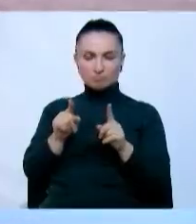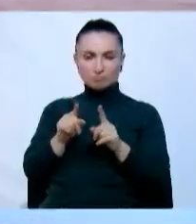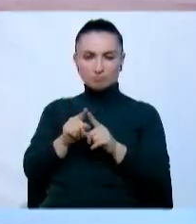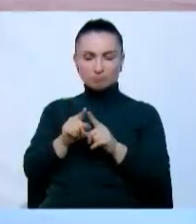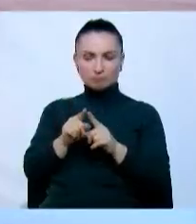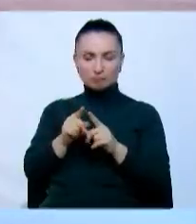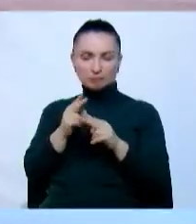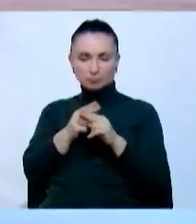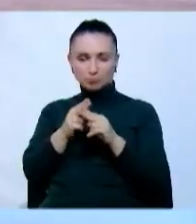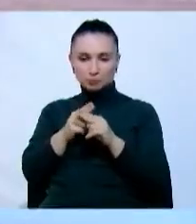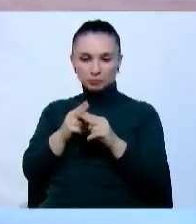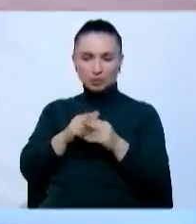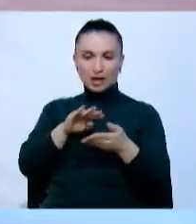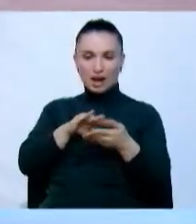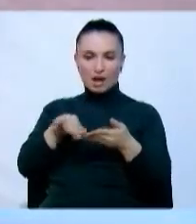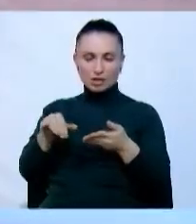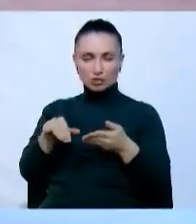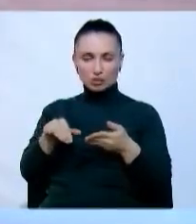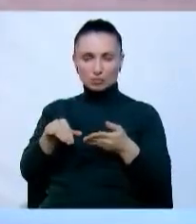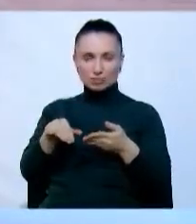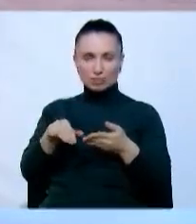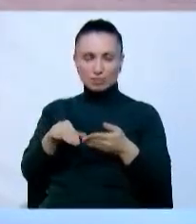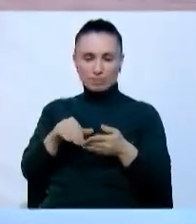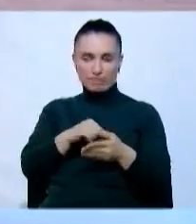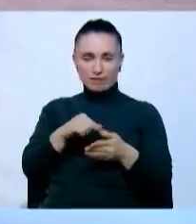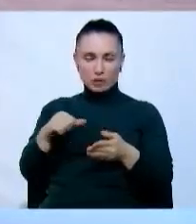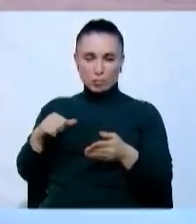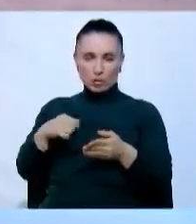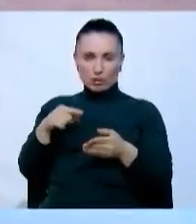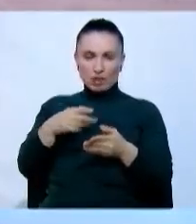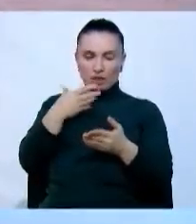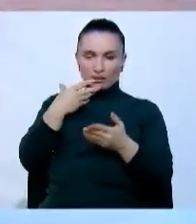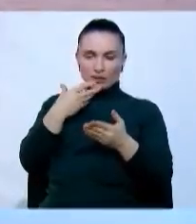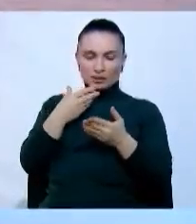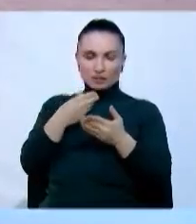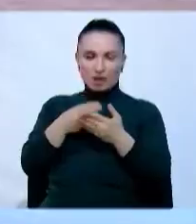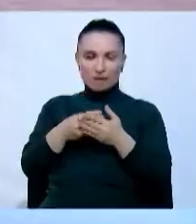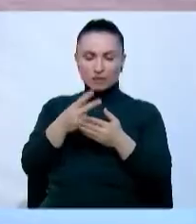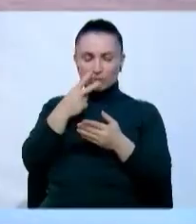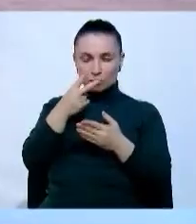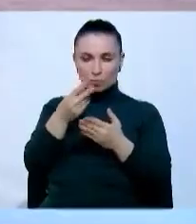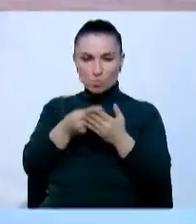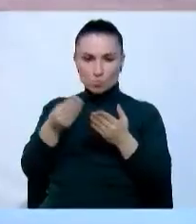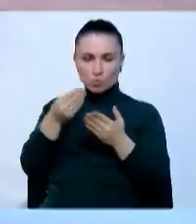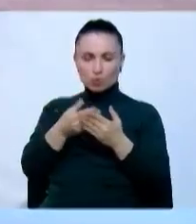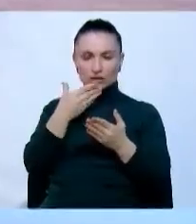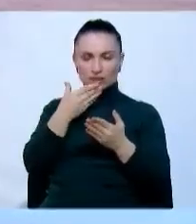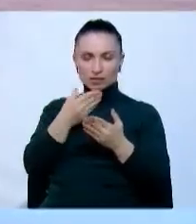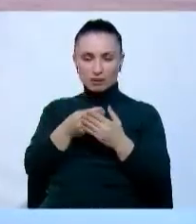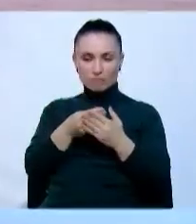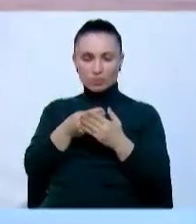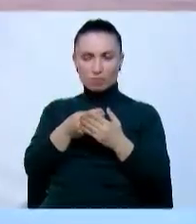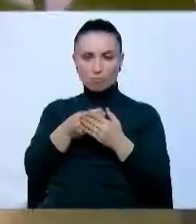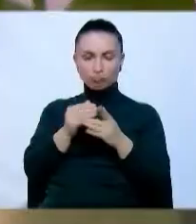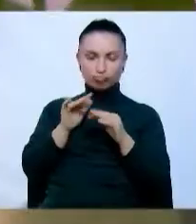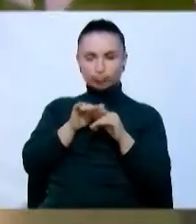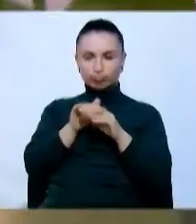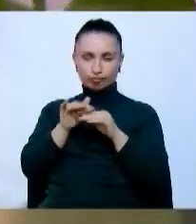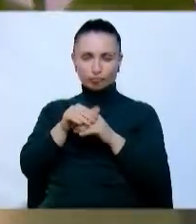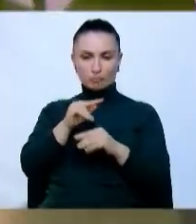დარჩენის გარეშე, ანუ ეპითელიუმი აღიდგეს თავის გამჭვირვალობას, თავის ფუნქციას, თუმცა თუ ეს